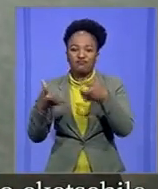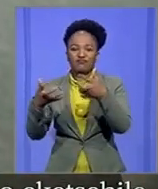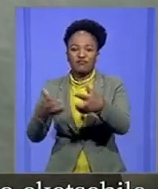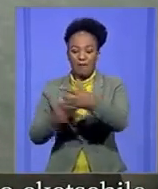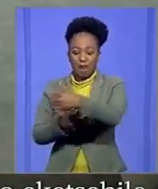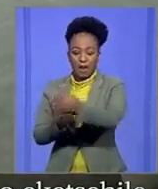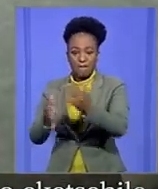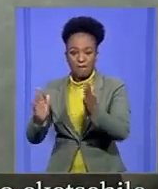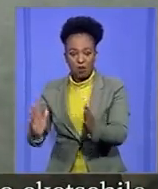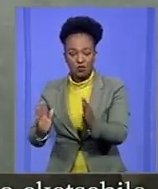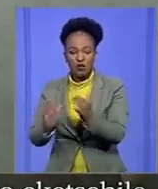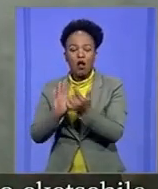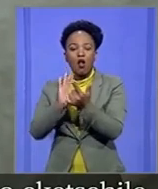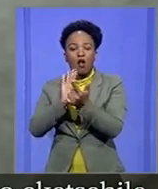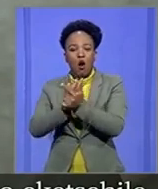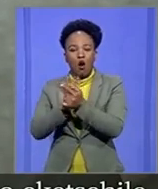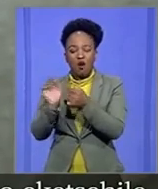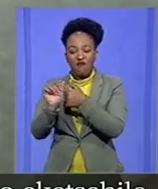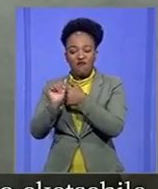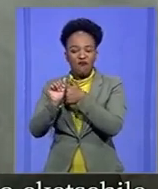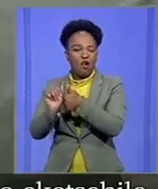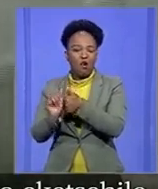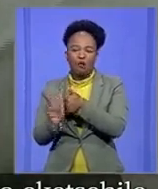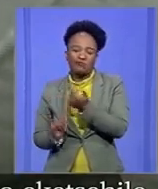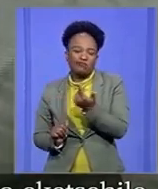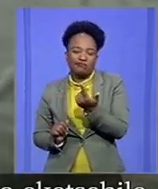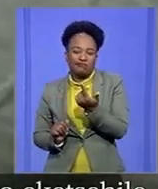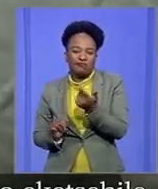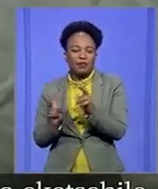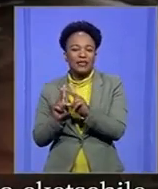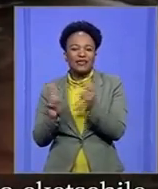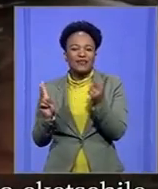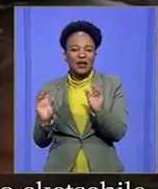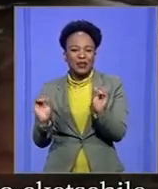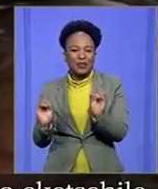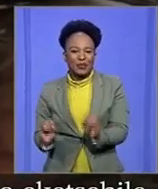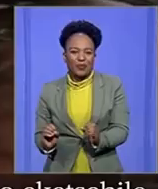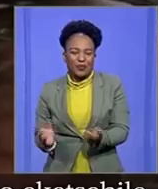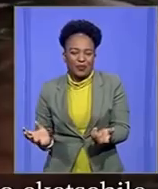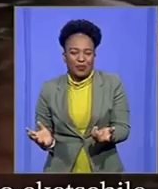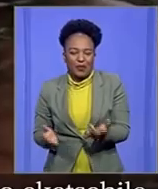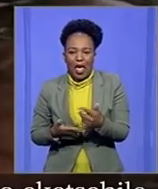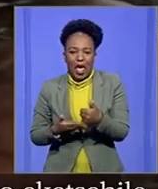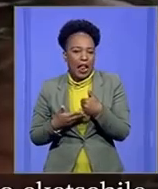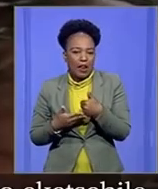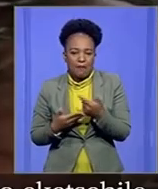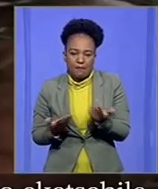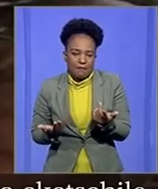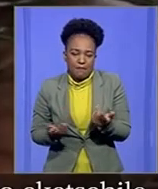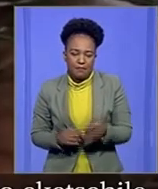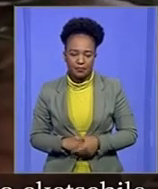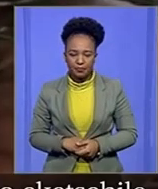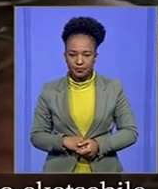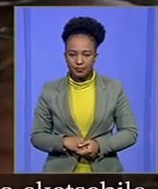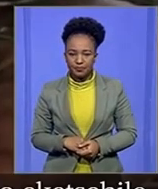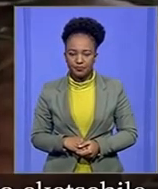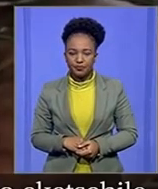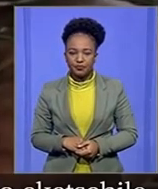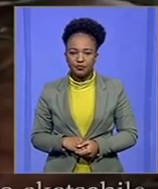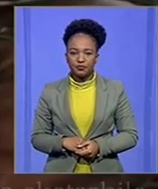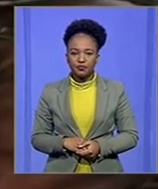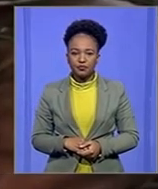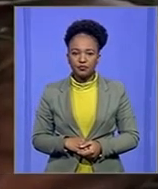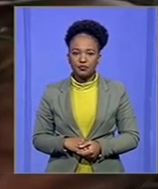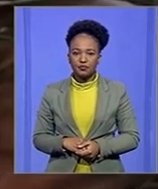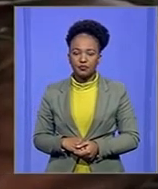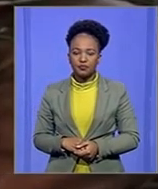mo molaong mme seo ga se dire pharologano e bonalang. Sentle English, SABC